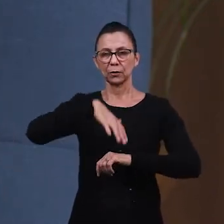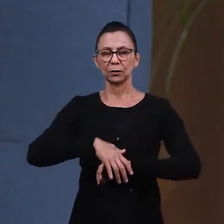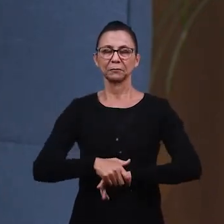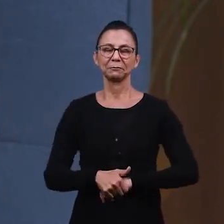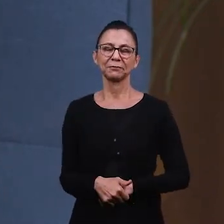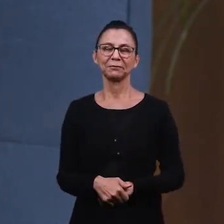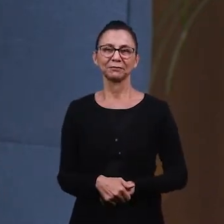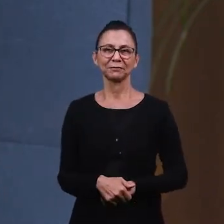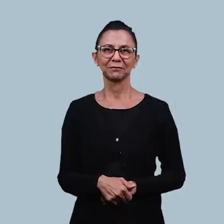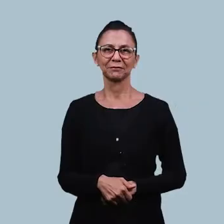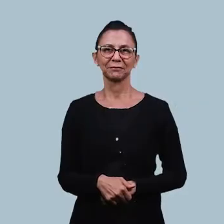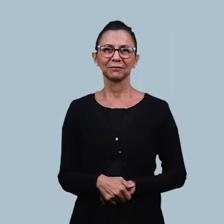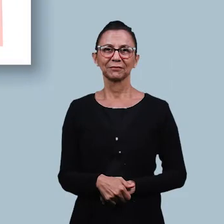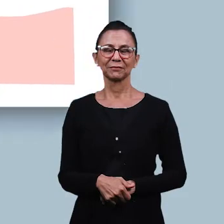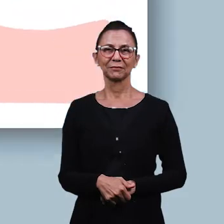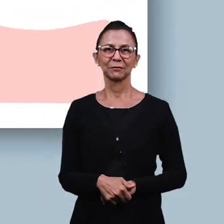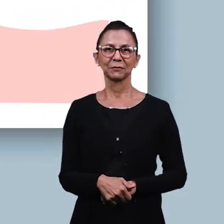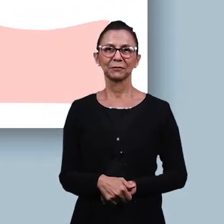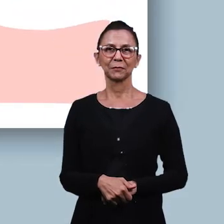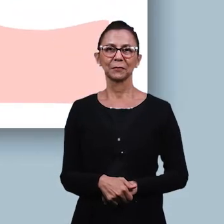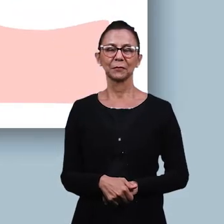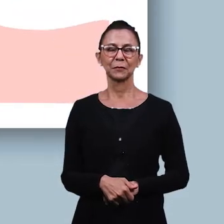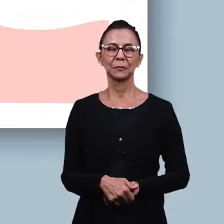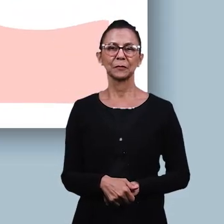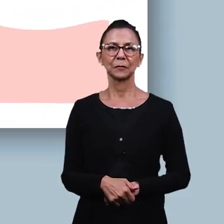volet accessibilité.